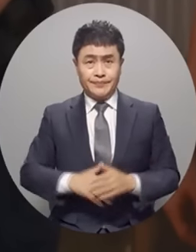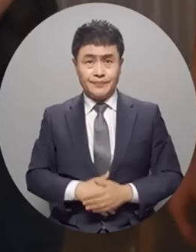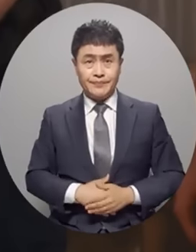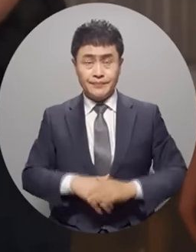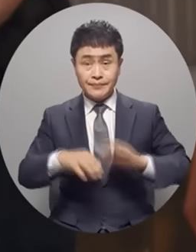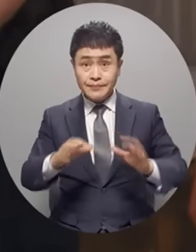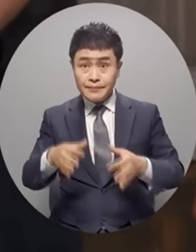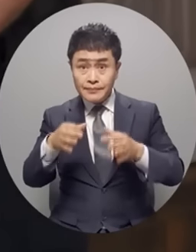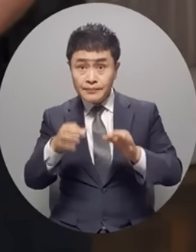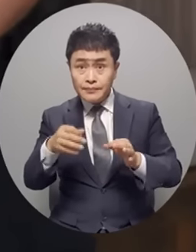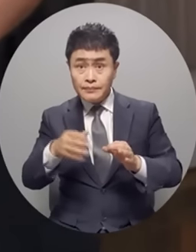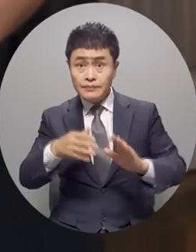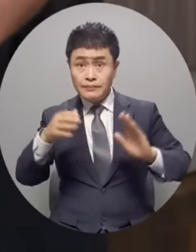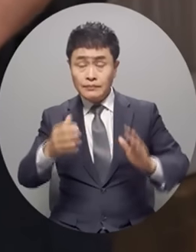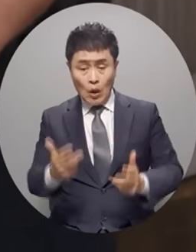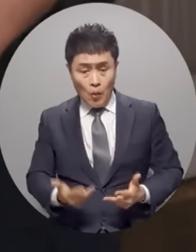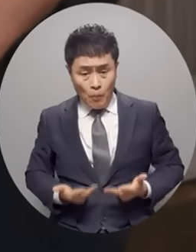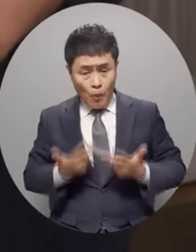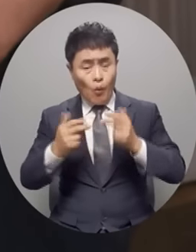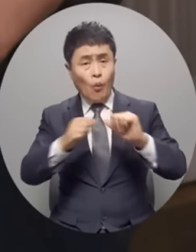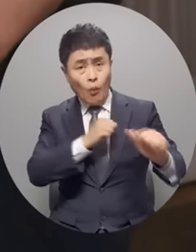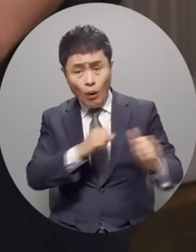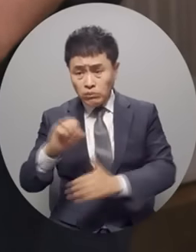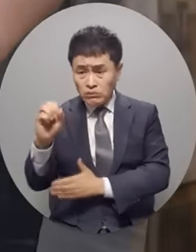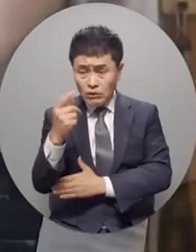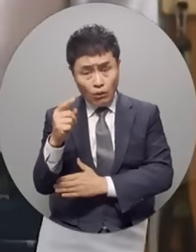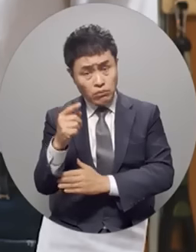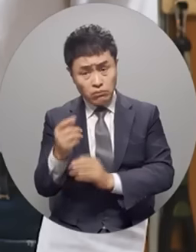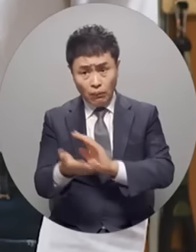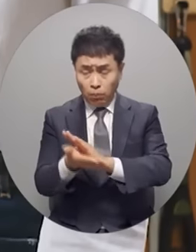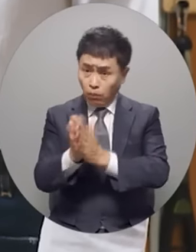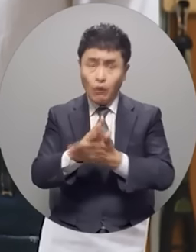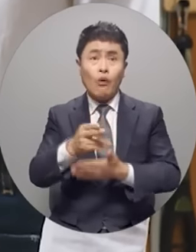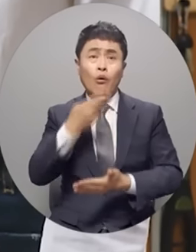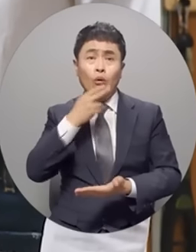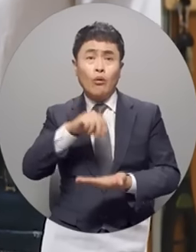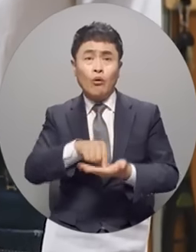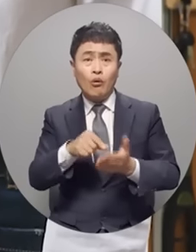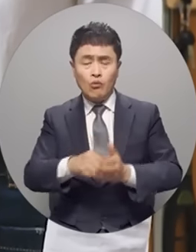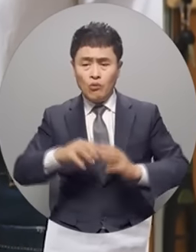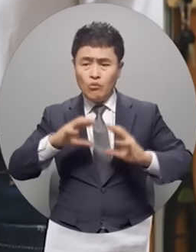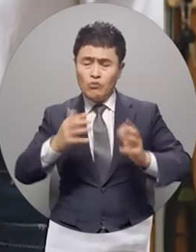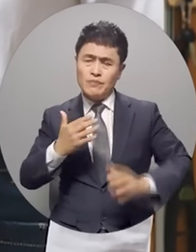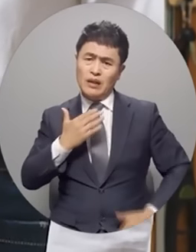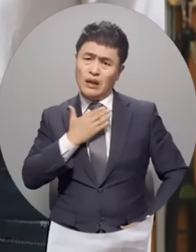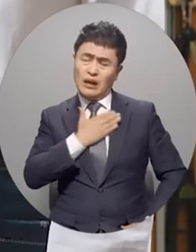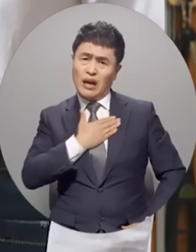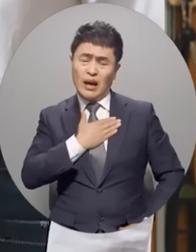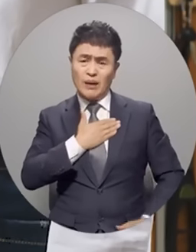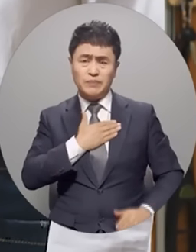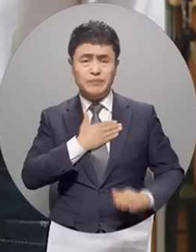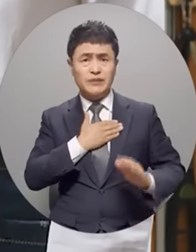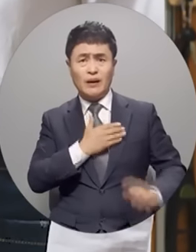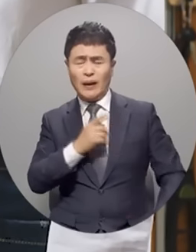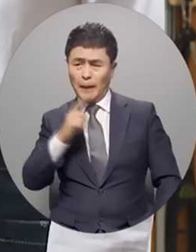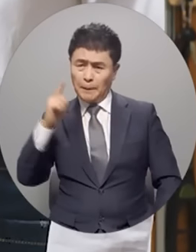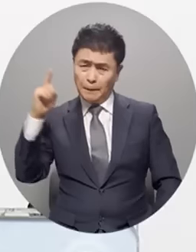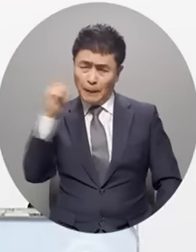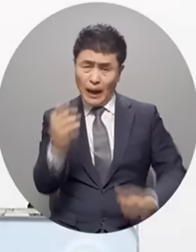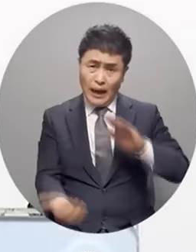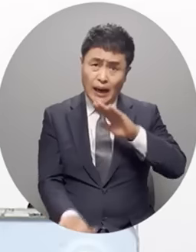김 여사가 봉사활동을 해도 여론이 반전되지 않을 정도로 국민 감정이 갈 때까지 간 것 같다는